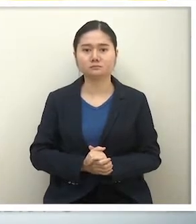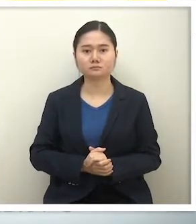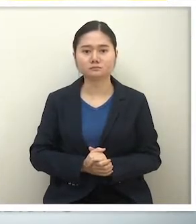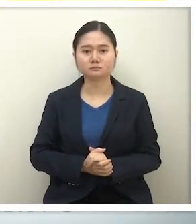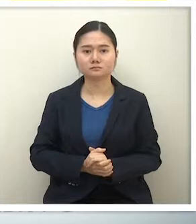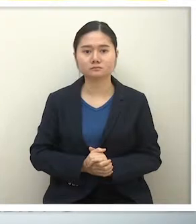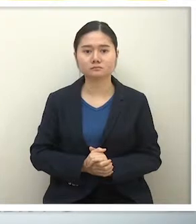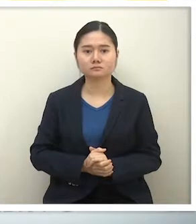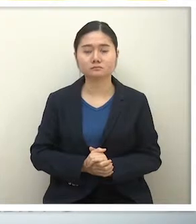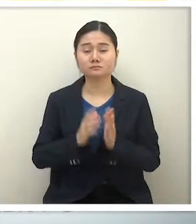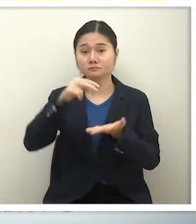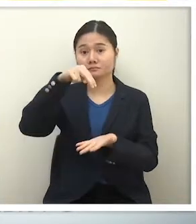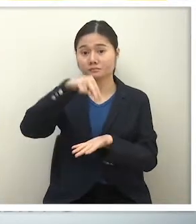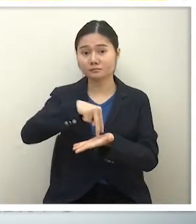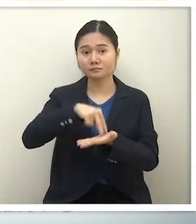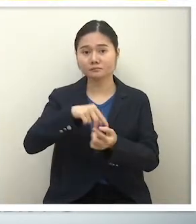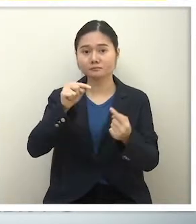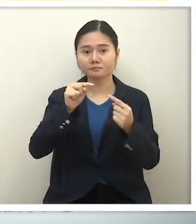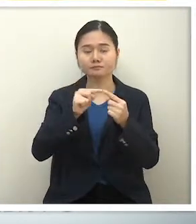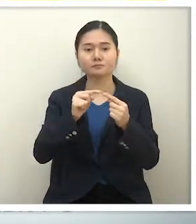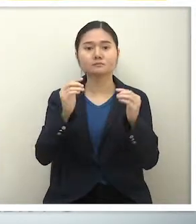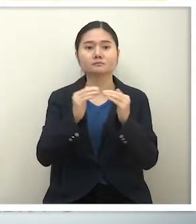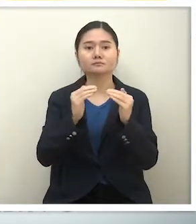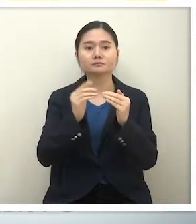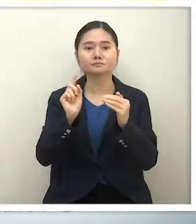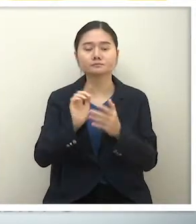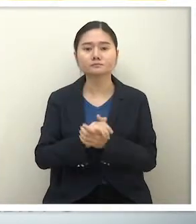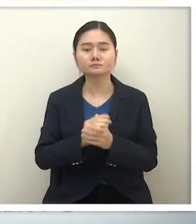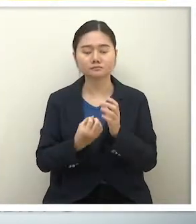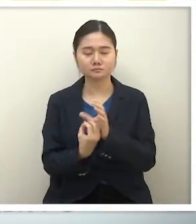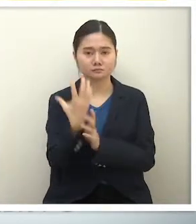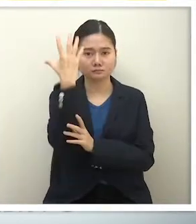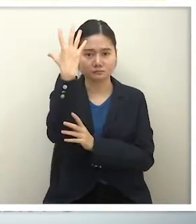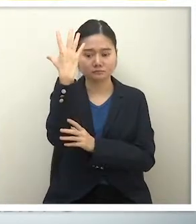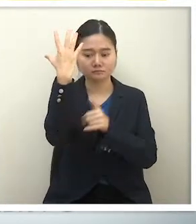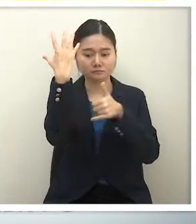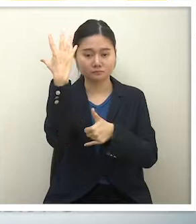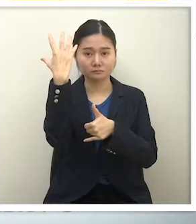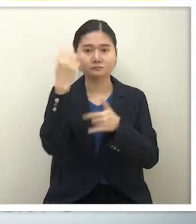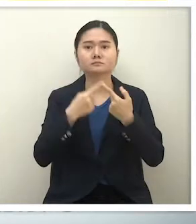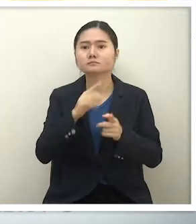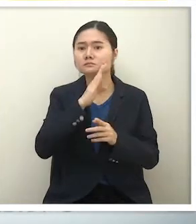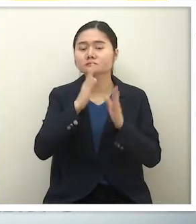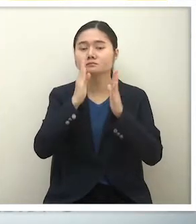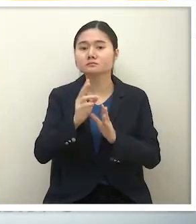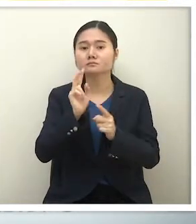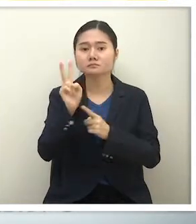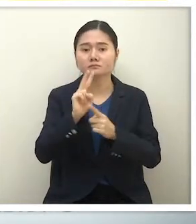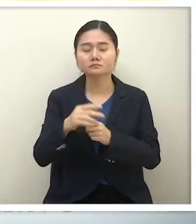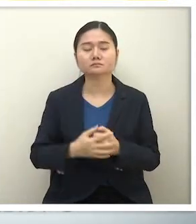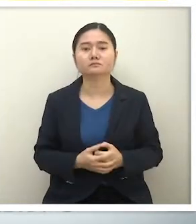คนนี้ยืนอยู่ในระดับเดียวกันกับอะไรครับต้นไม้เห็นไหมฮะแต่ถ้ามีคนอีกคนหนึ่งอยู่